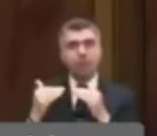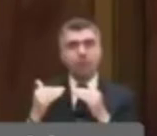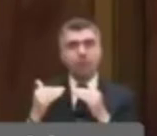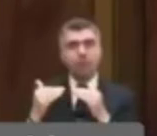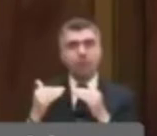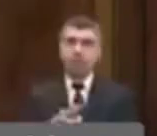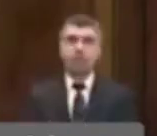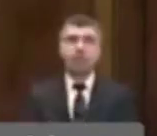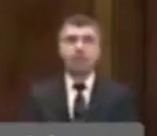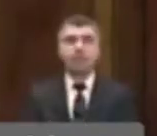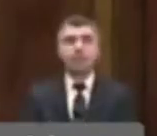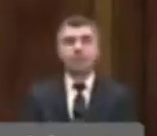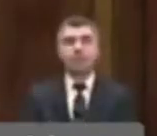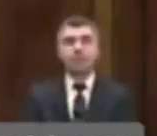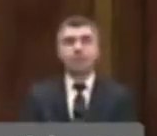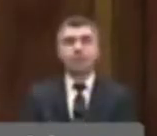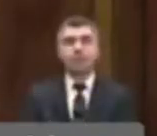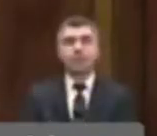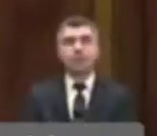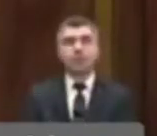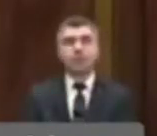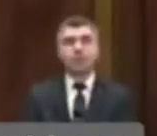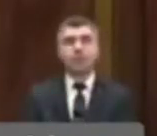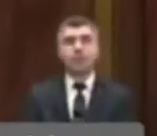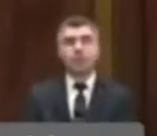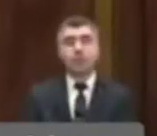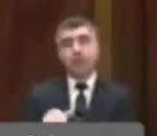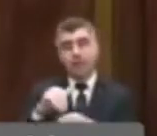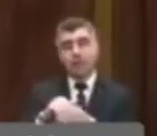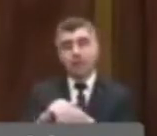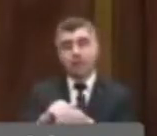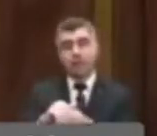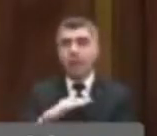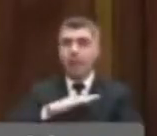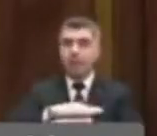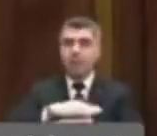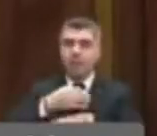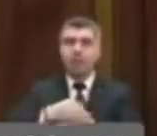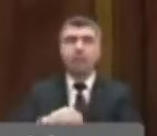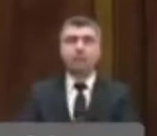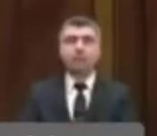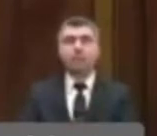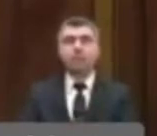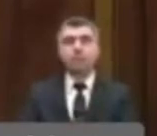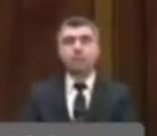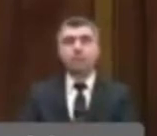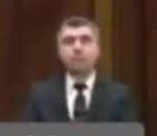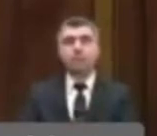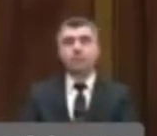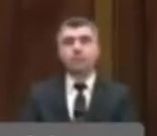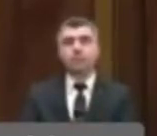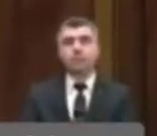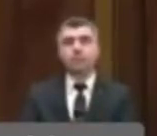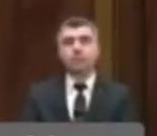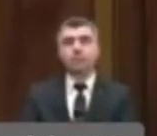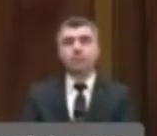بون حقا كنت غنمشي بعيد، ولكن حزبكم احترموه لانه ما يمكنش